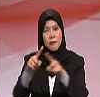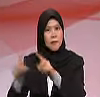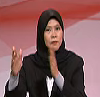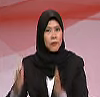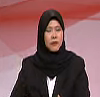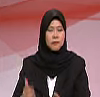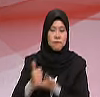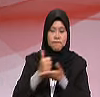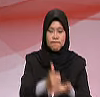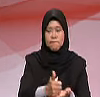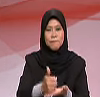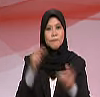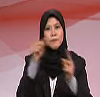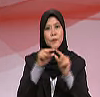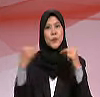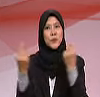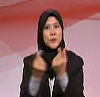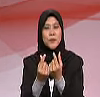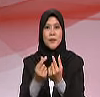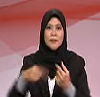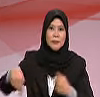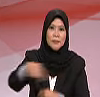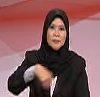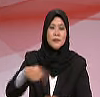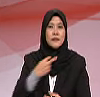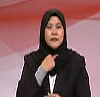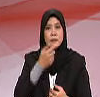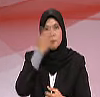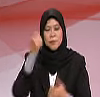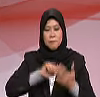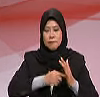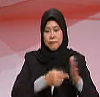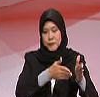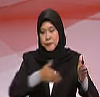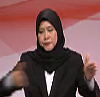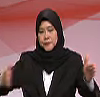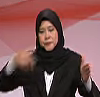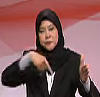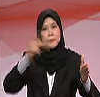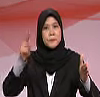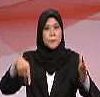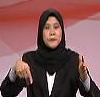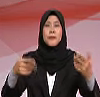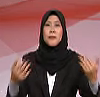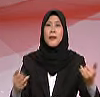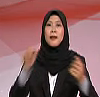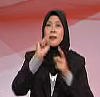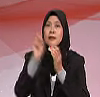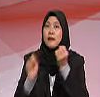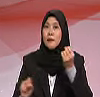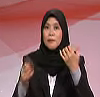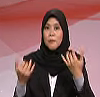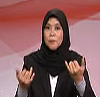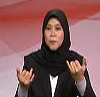tampil menghulur bantuan kepada golongan terkesan ketika penguatkuasaan Perintah Kawalan Pergerakan PKP disalahkan Pemuda